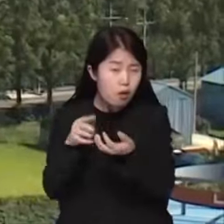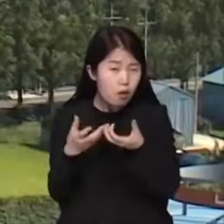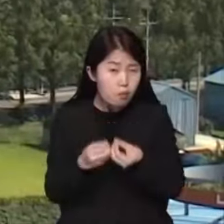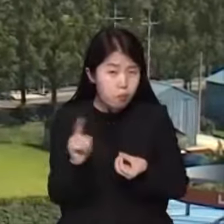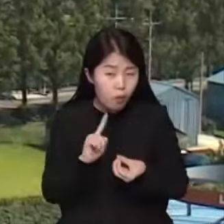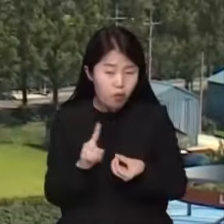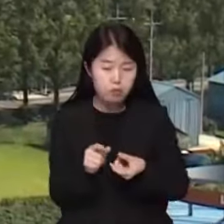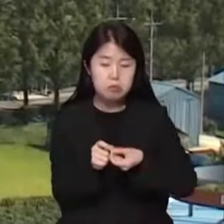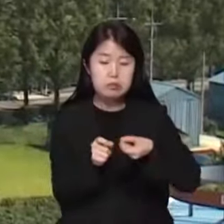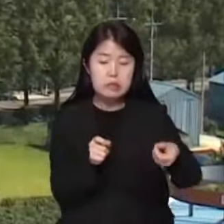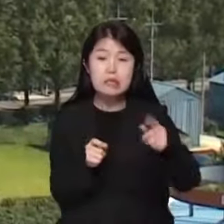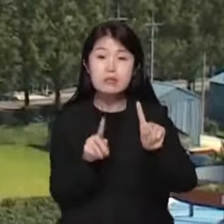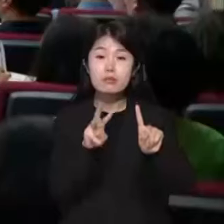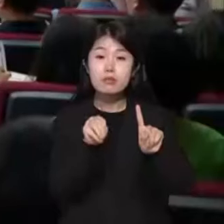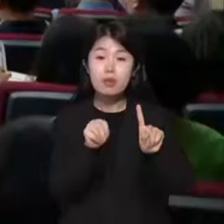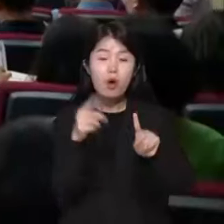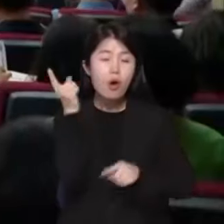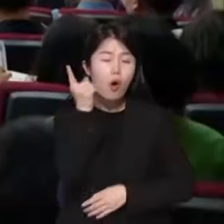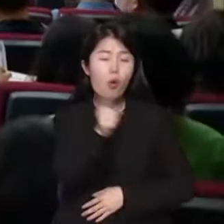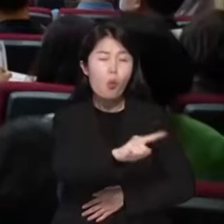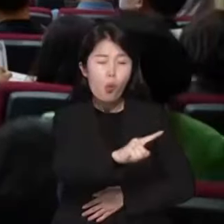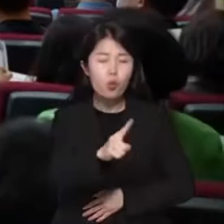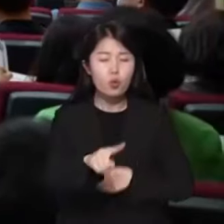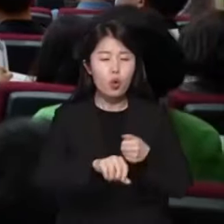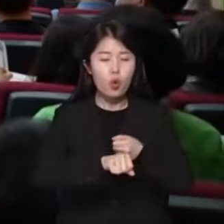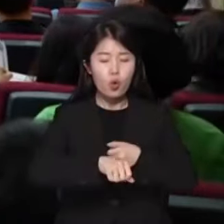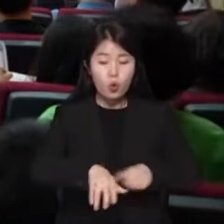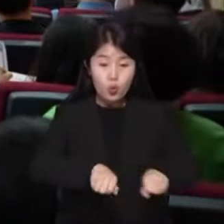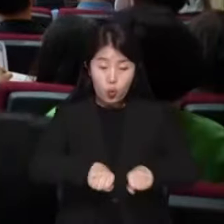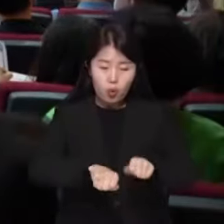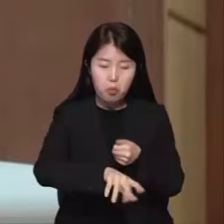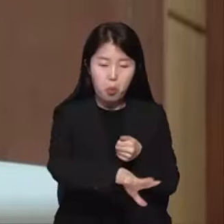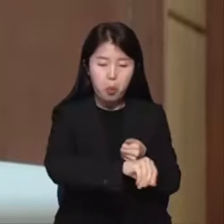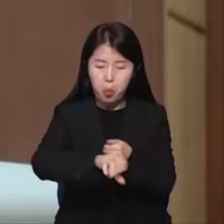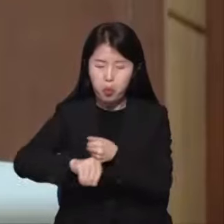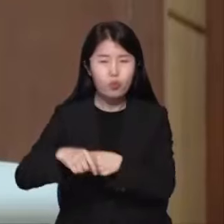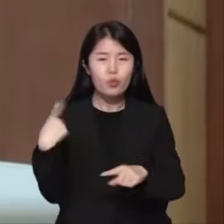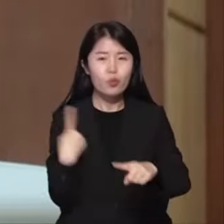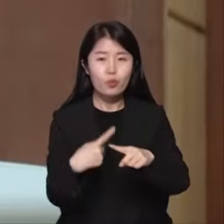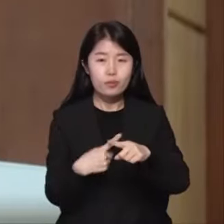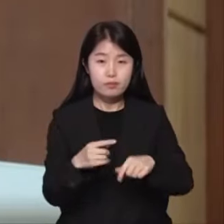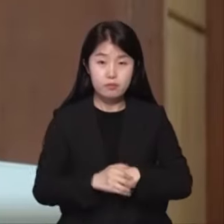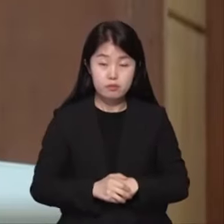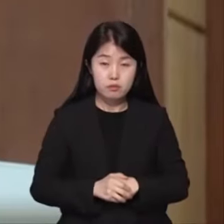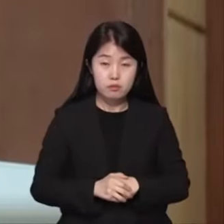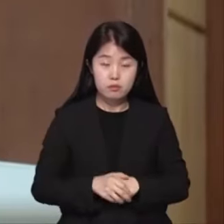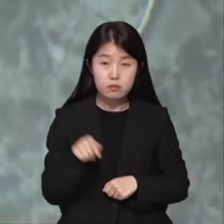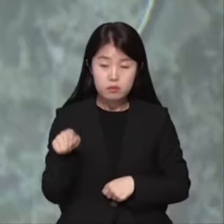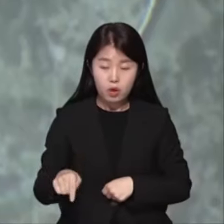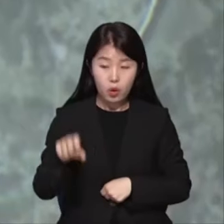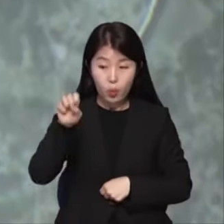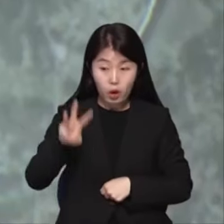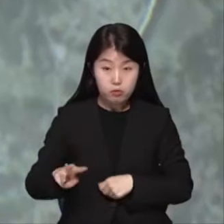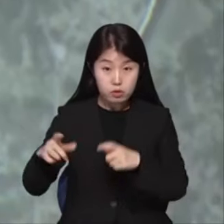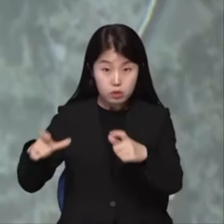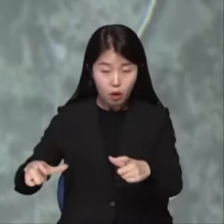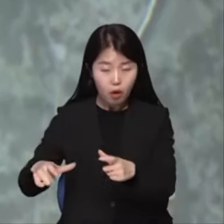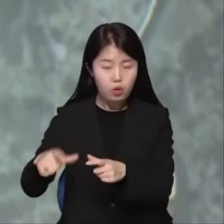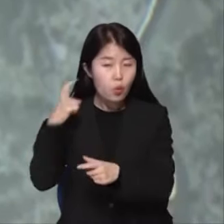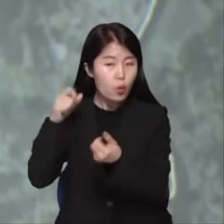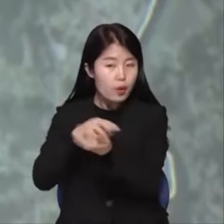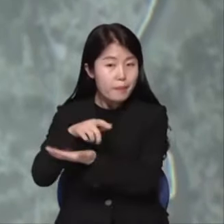전화벨소리와 청소기 소리 정도입니다. 이번 조사는 전투기로 소음 피해를 받는 광주 지역 면적 사례를